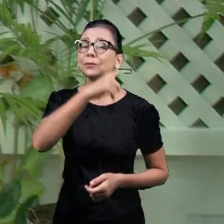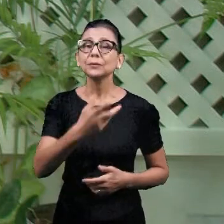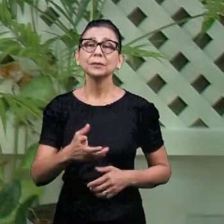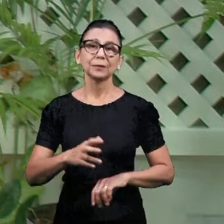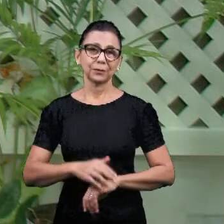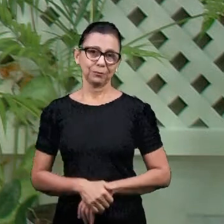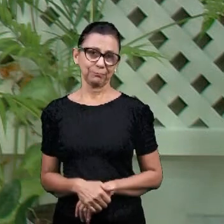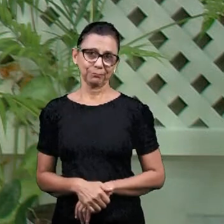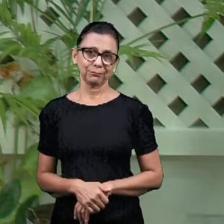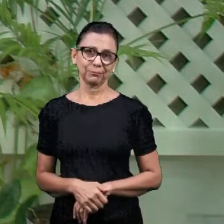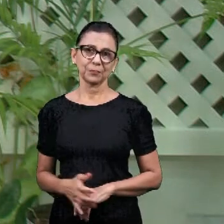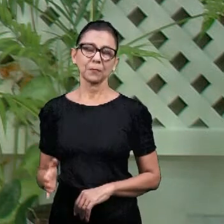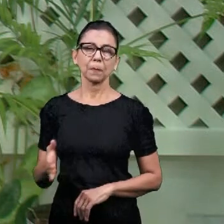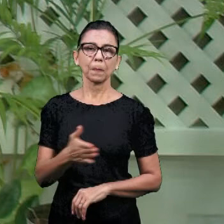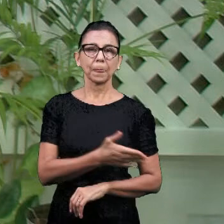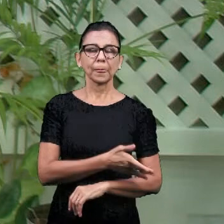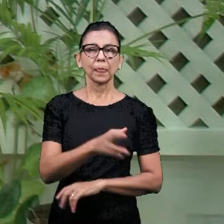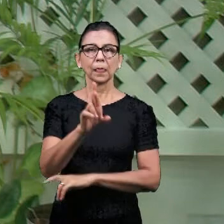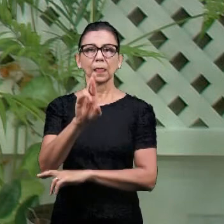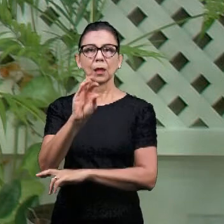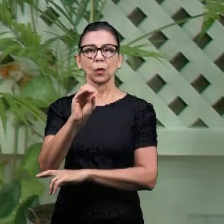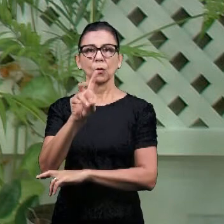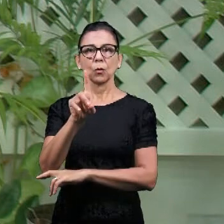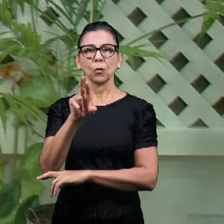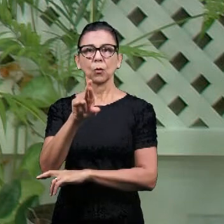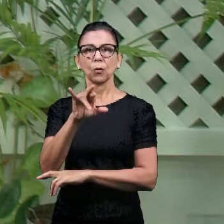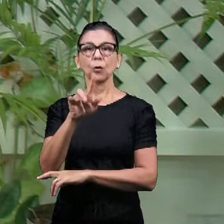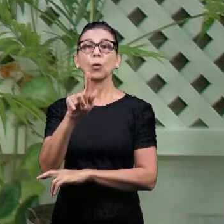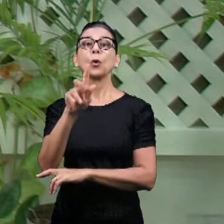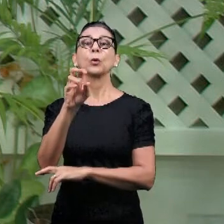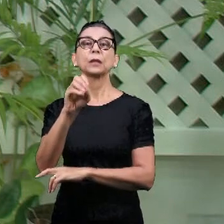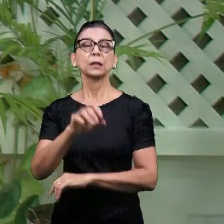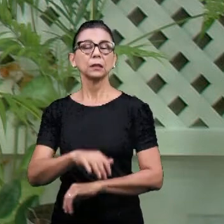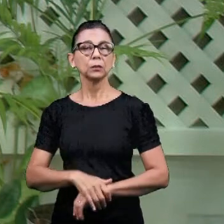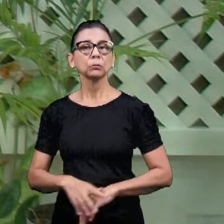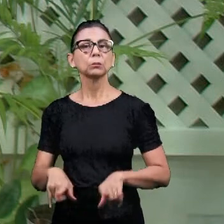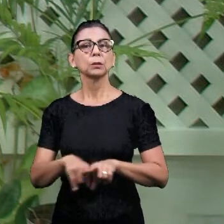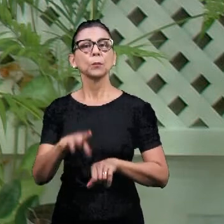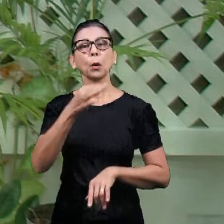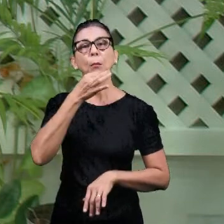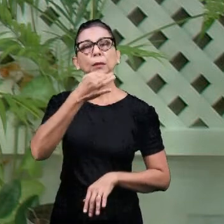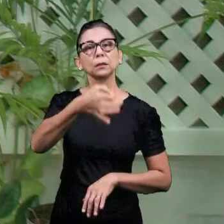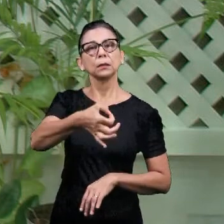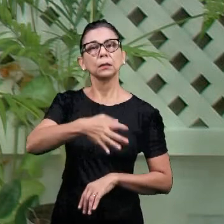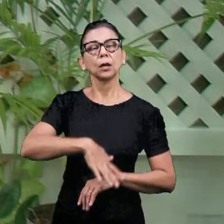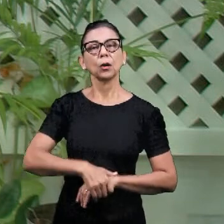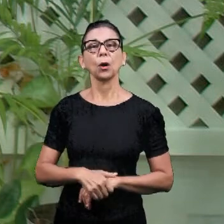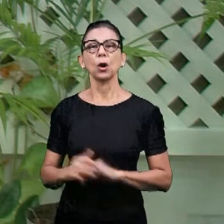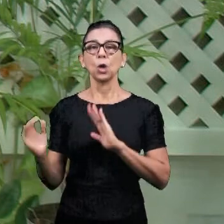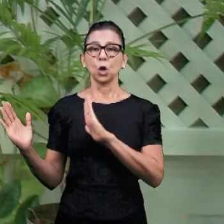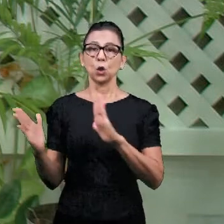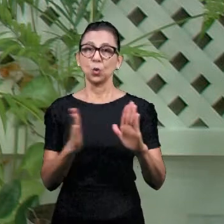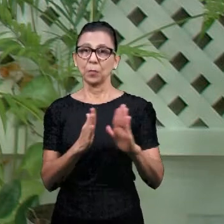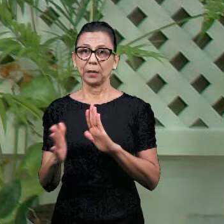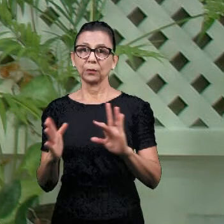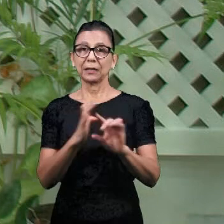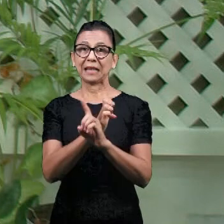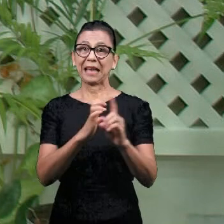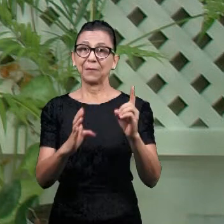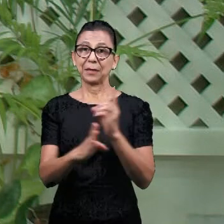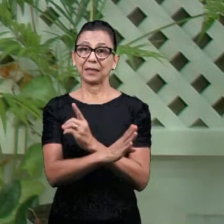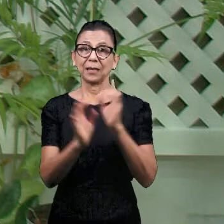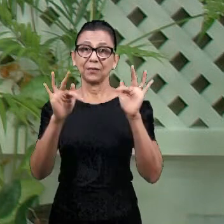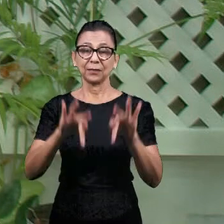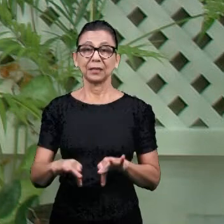ici, Rodrigo Delphine d'Oliveira, il dit pendant les BD, dans ce week-end